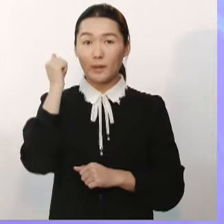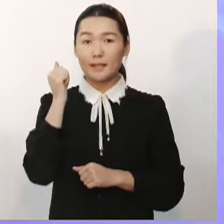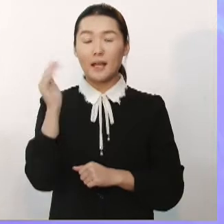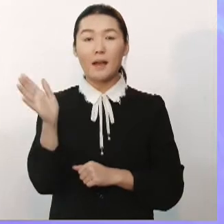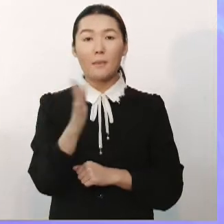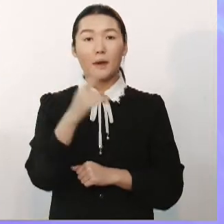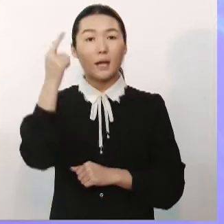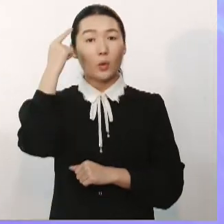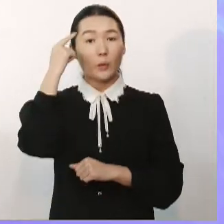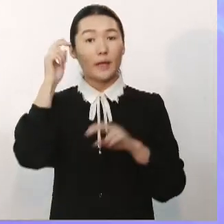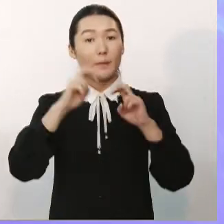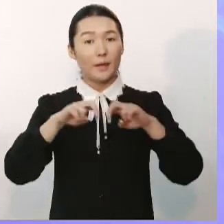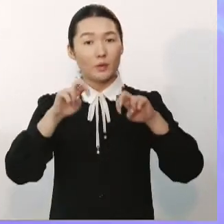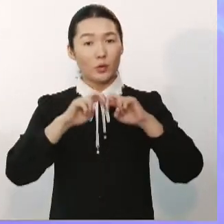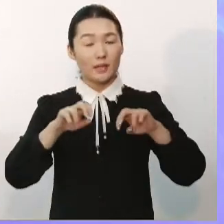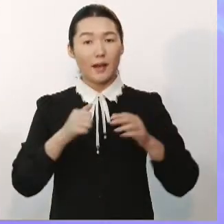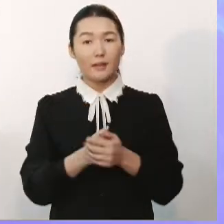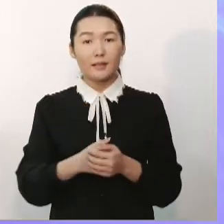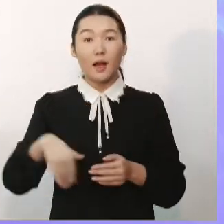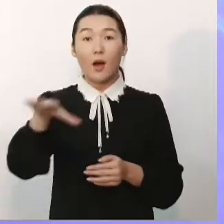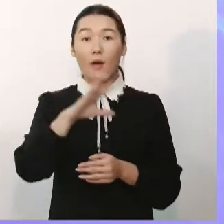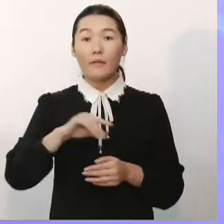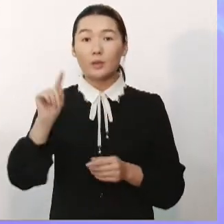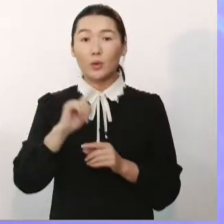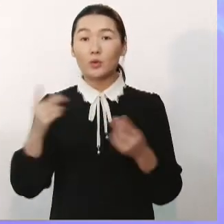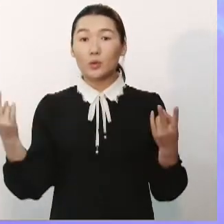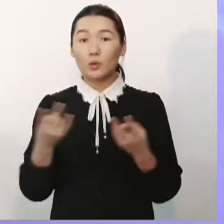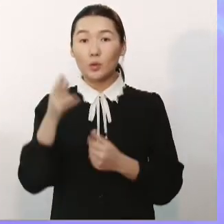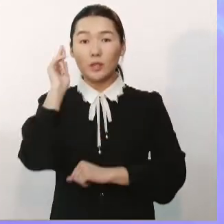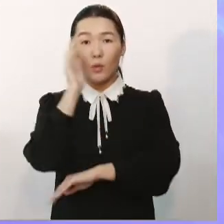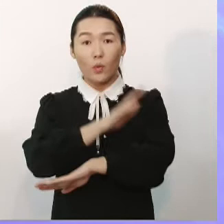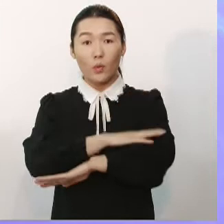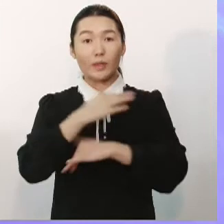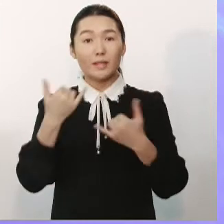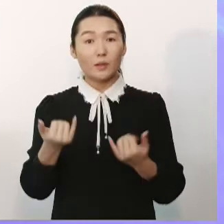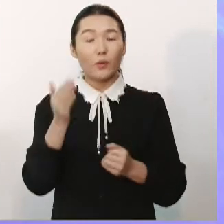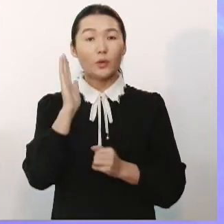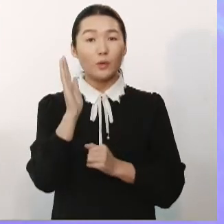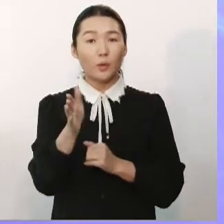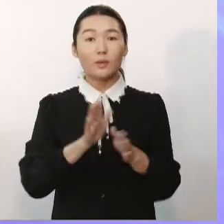мы умеем рассуждать. Все, что нужно на уроке, сегодня будем